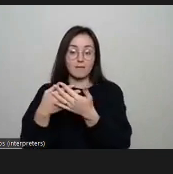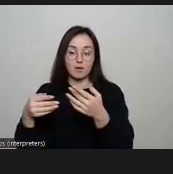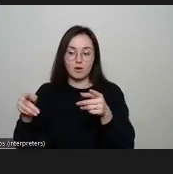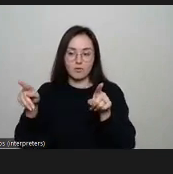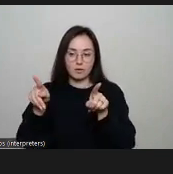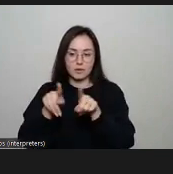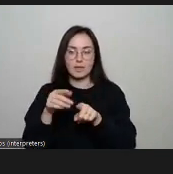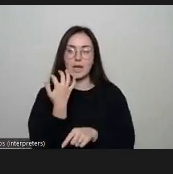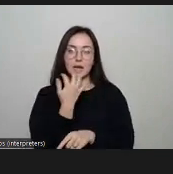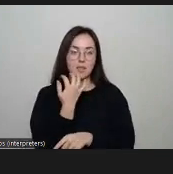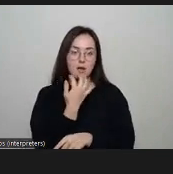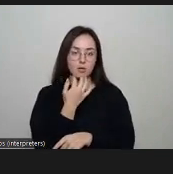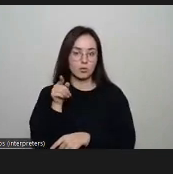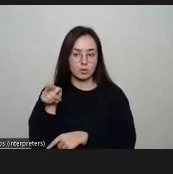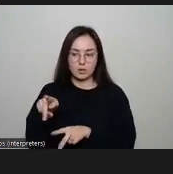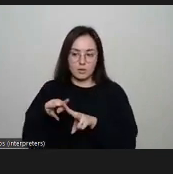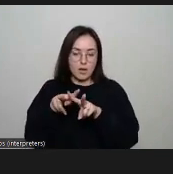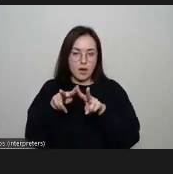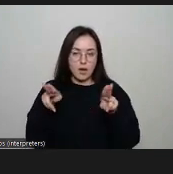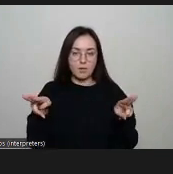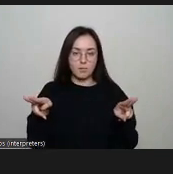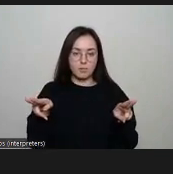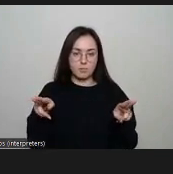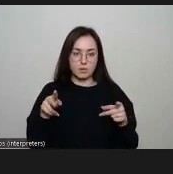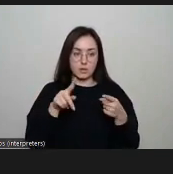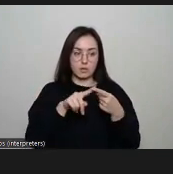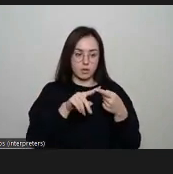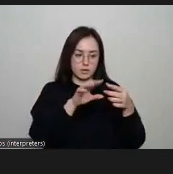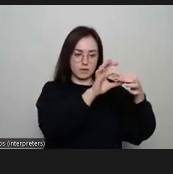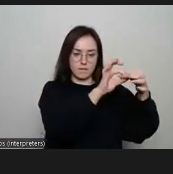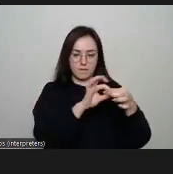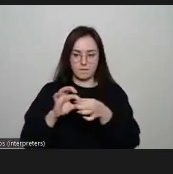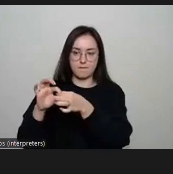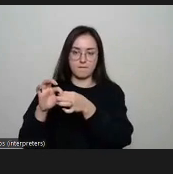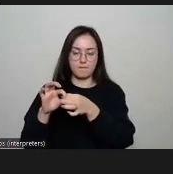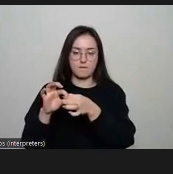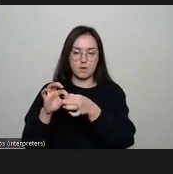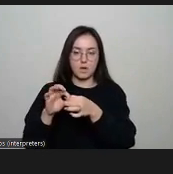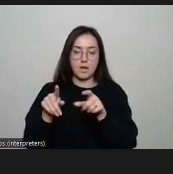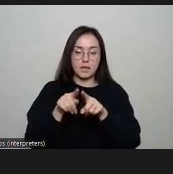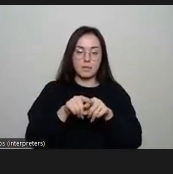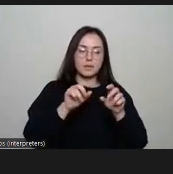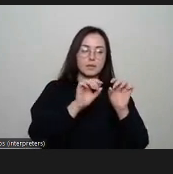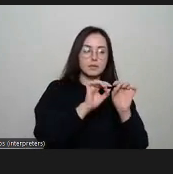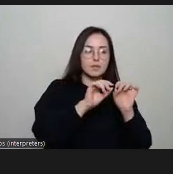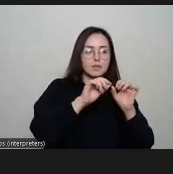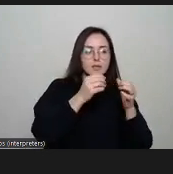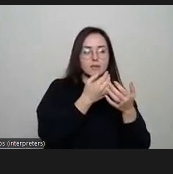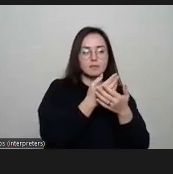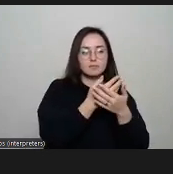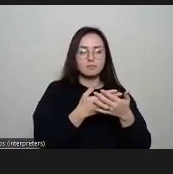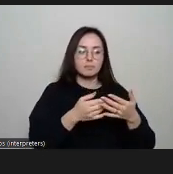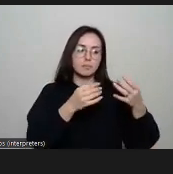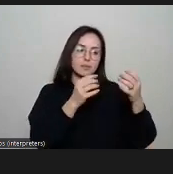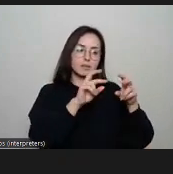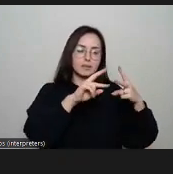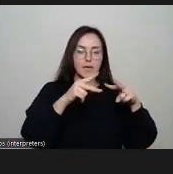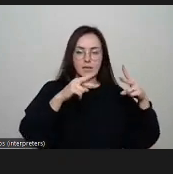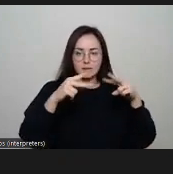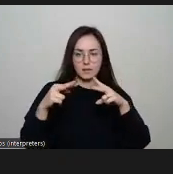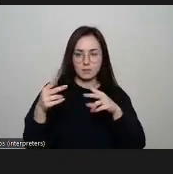yra. Tai bendras vienintis momentas. Kaita, pavyzdžiui, pasikeitimai ir pokyčiai, ar testinumas,